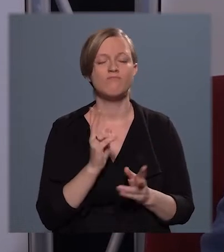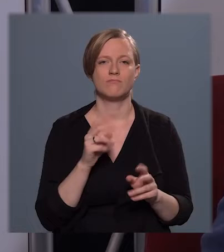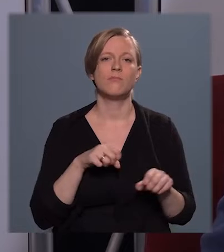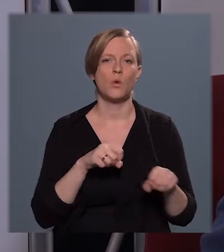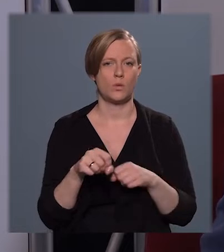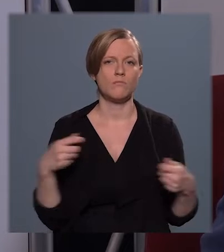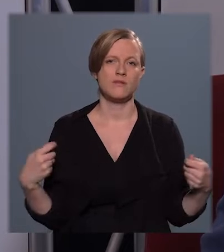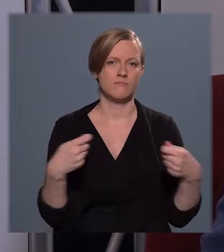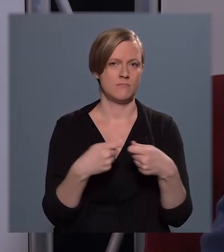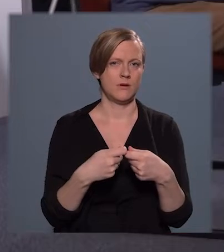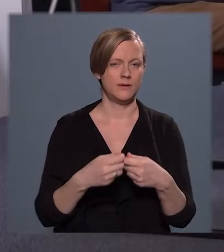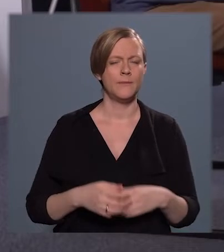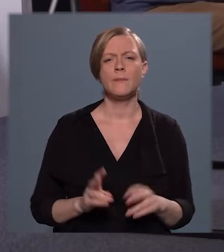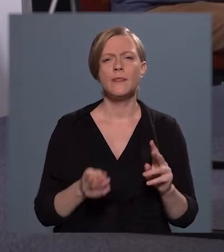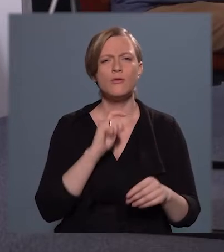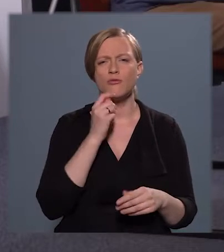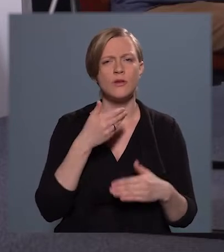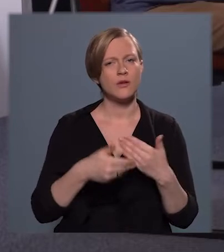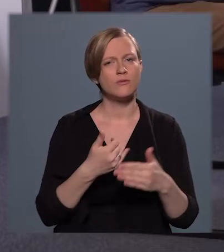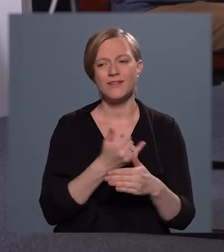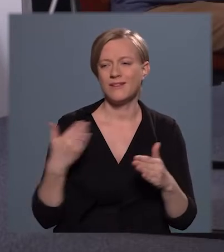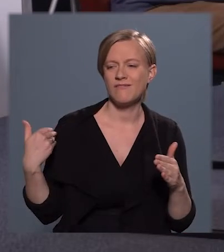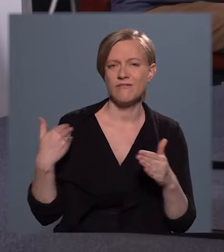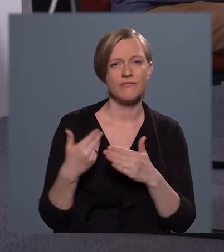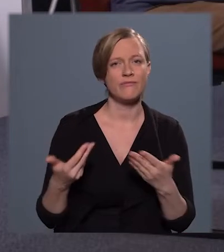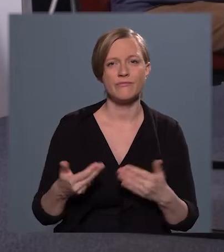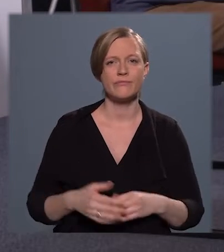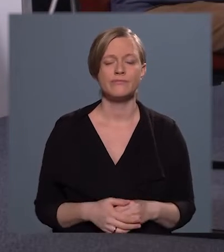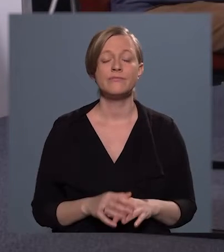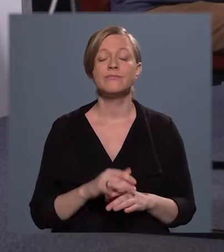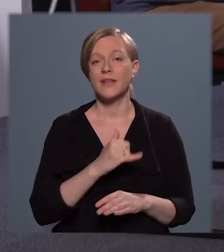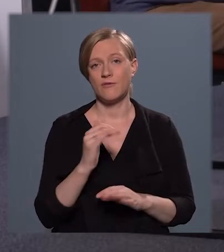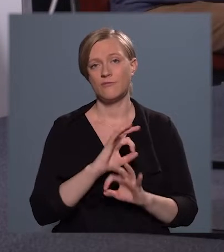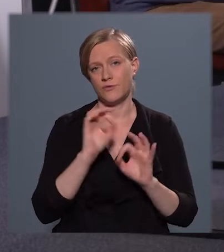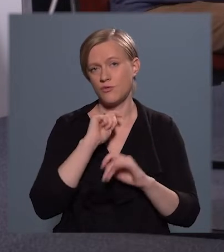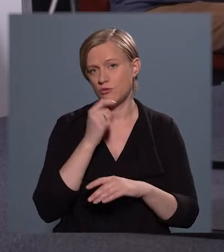ebben partner. Hogy sikerült az év? Az év jól sikerült.